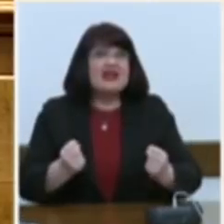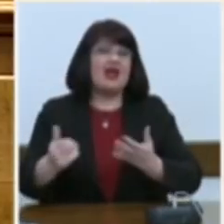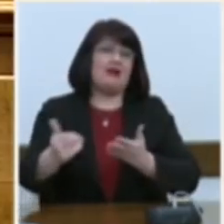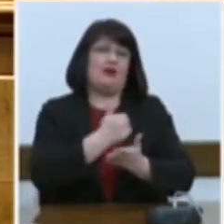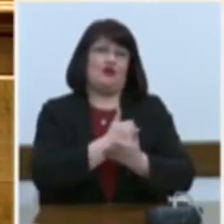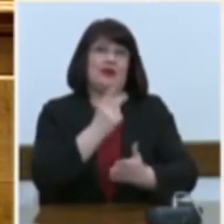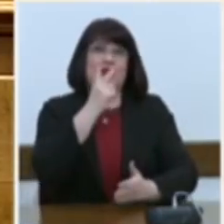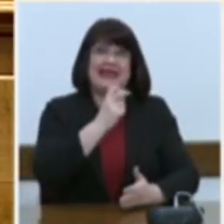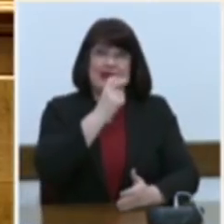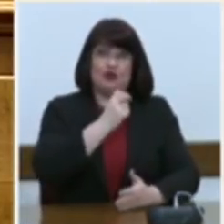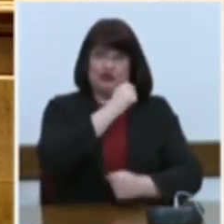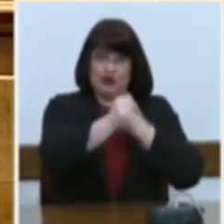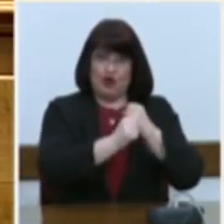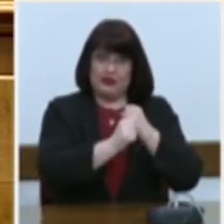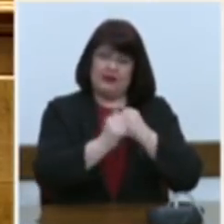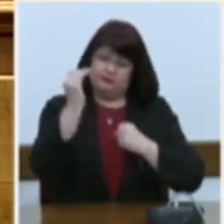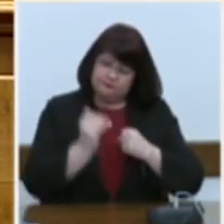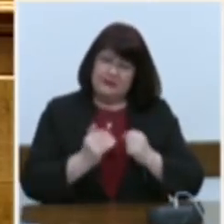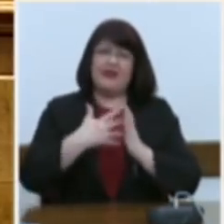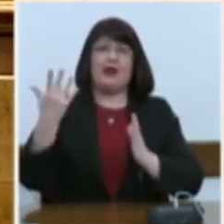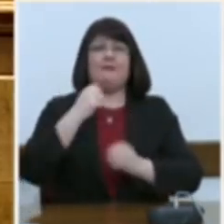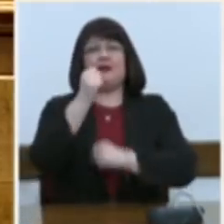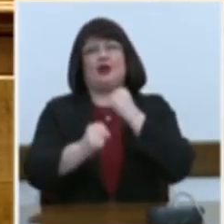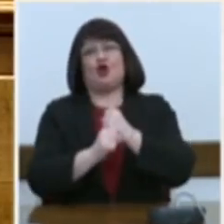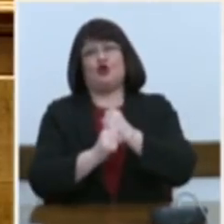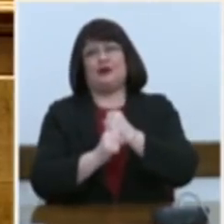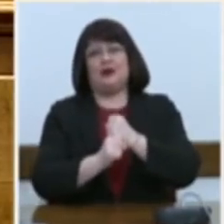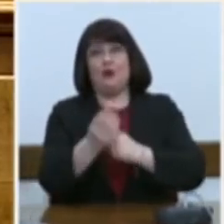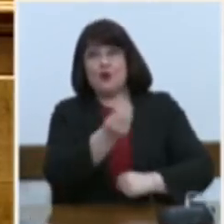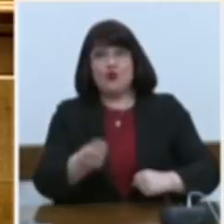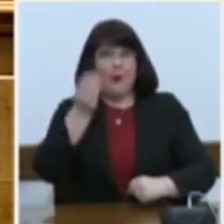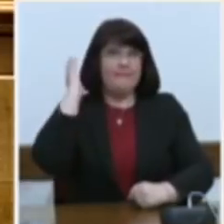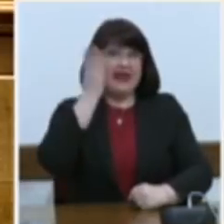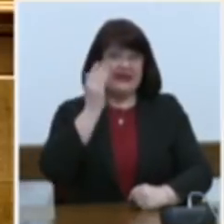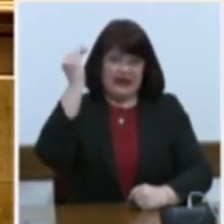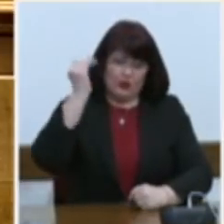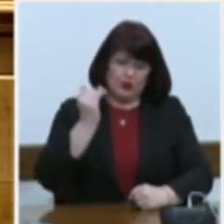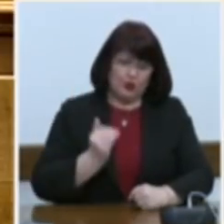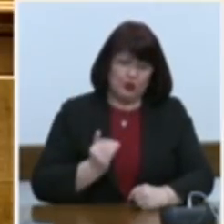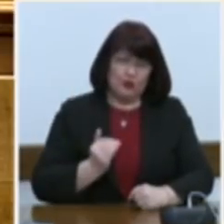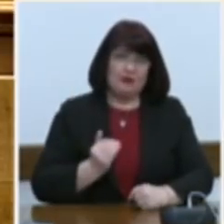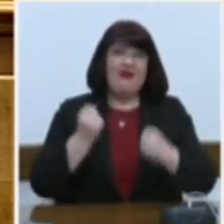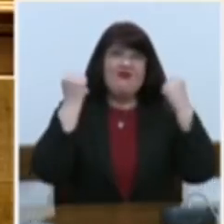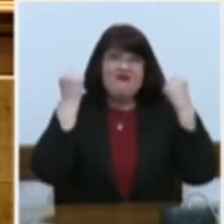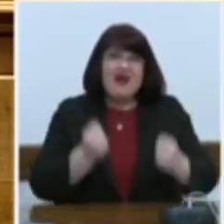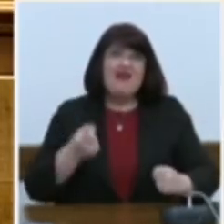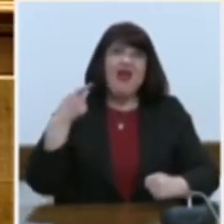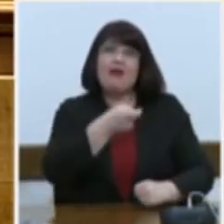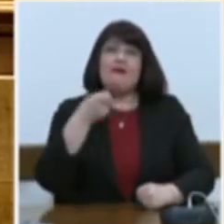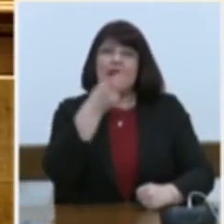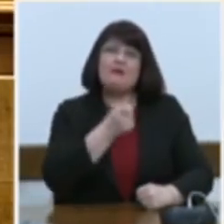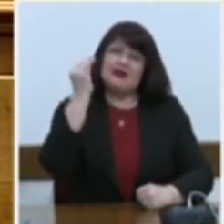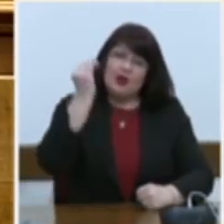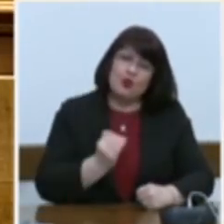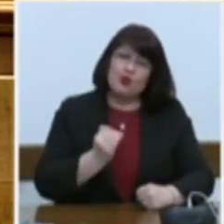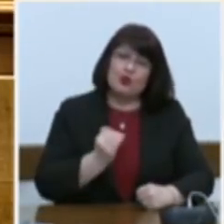20 σε 15 χρόνια μειώθηκαν οι ανώτατες ποινές ακόμα και για ιδεχθή εγκλήματα. Στο